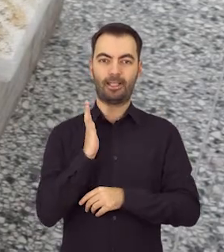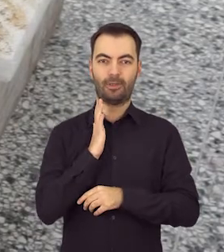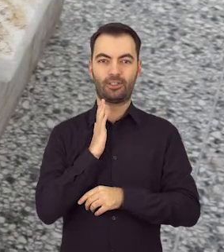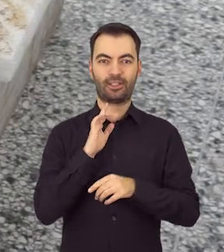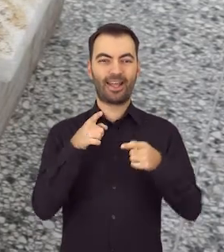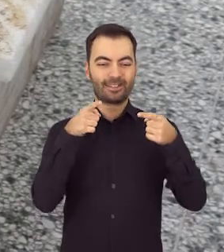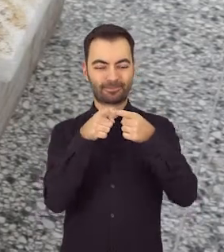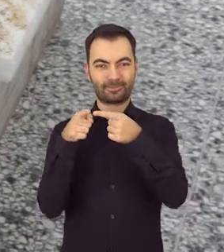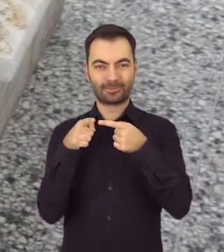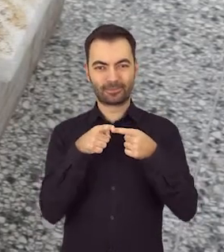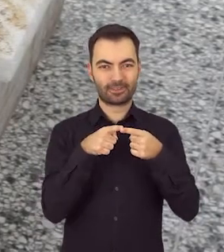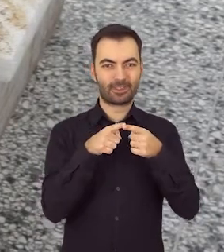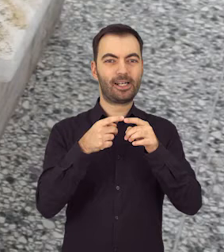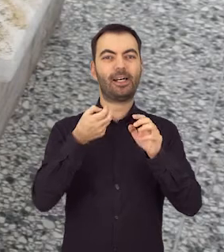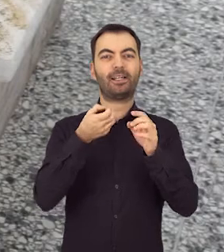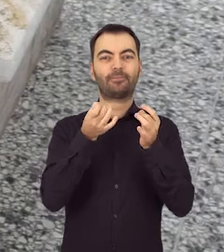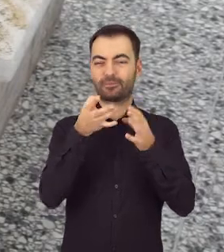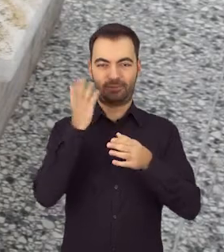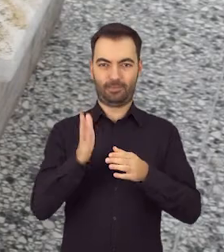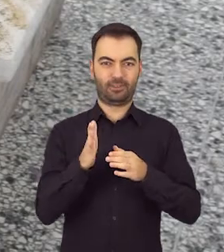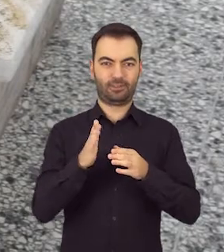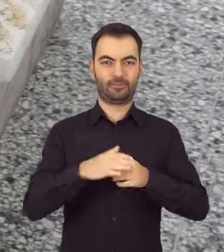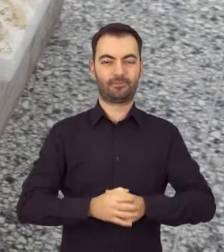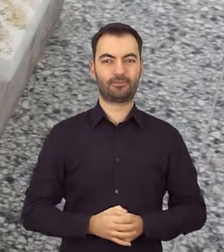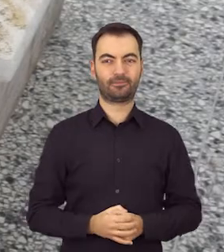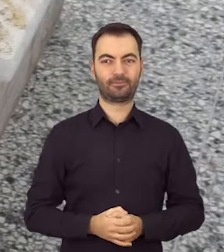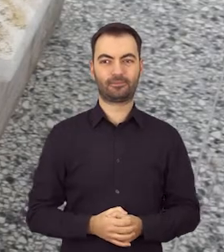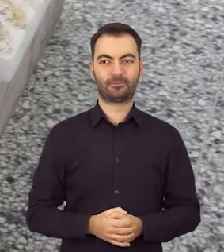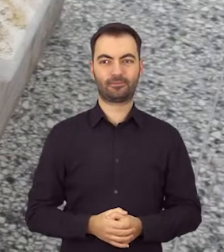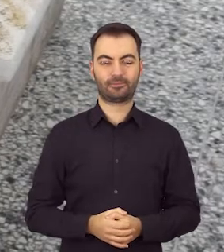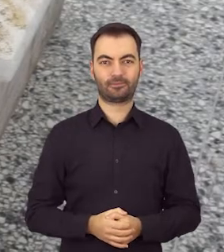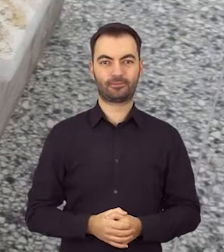zabezpieczają krawędzie przed możliwością mechanicznego uszkodzenia.